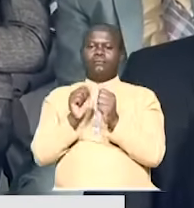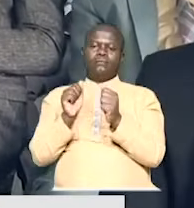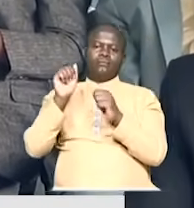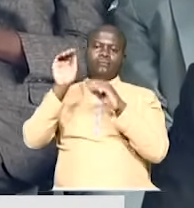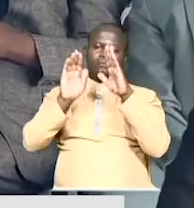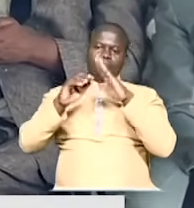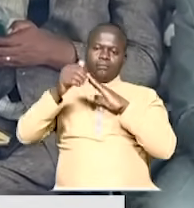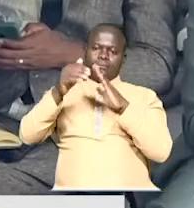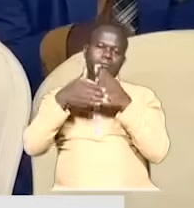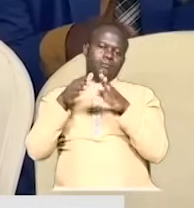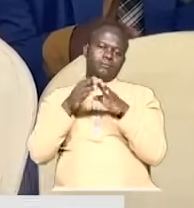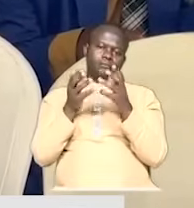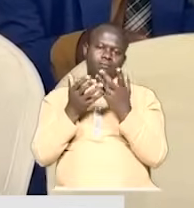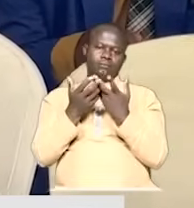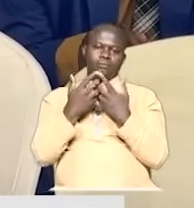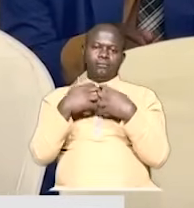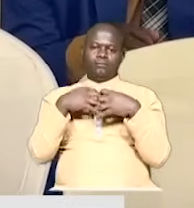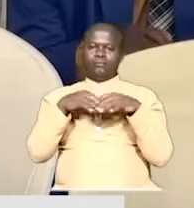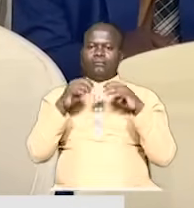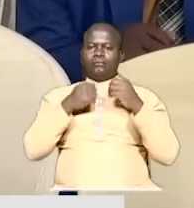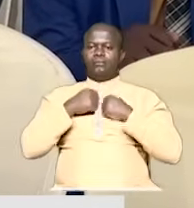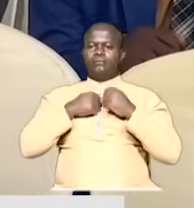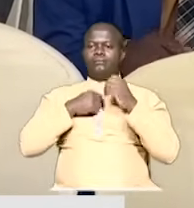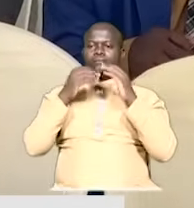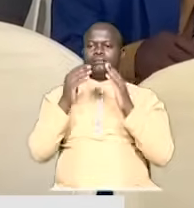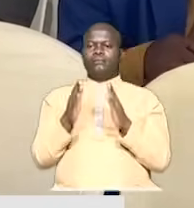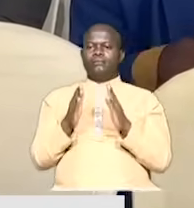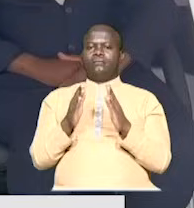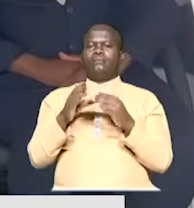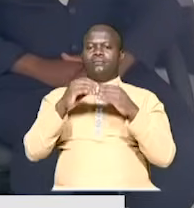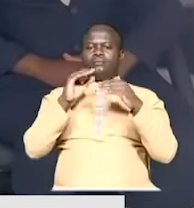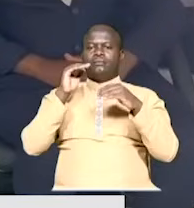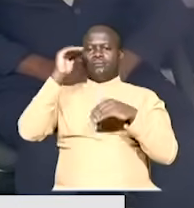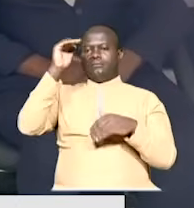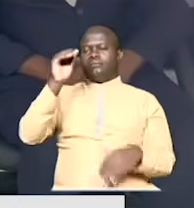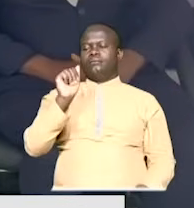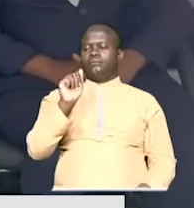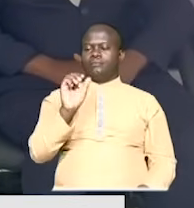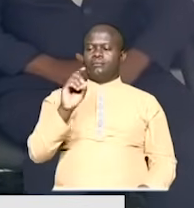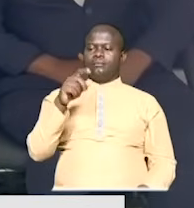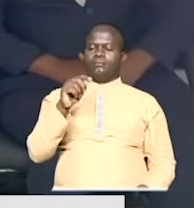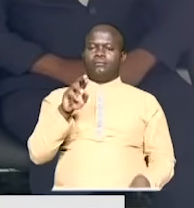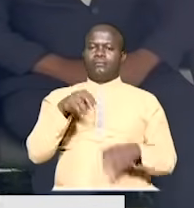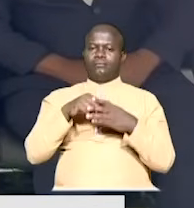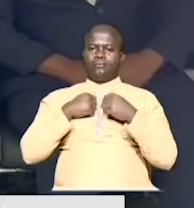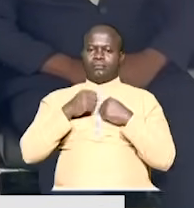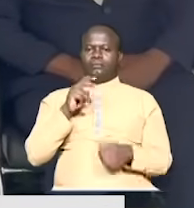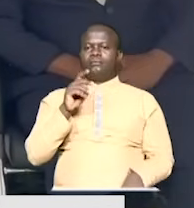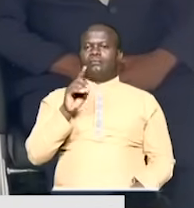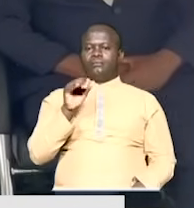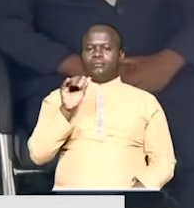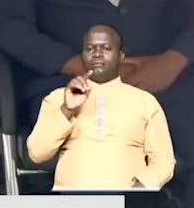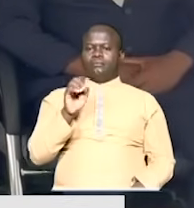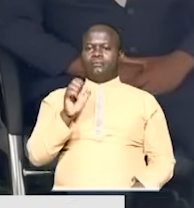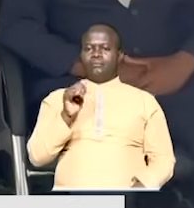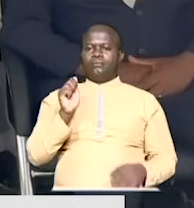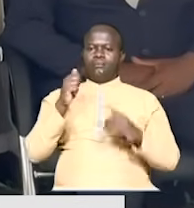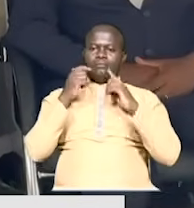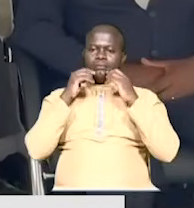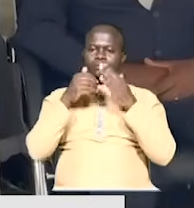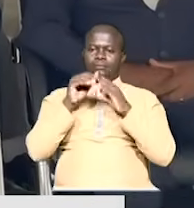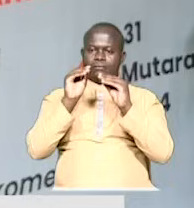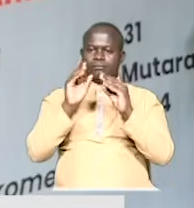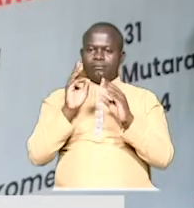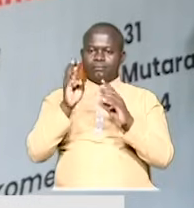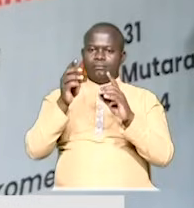rwabo mu kubaka ubumwe n'ubudaheranwa bw'abanyarwanda. Umushumba mukuru w'itorero ADEPR mu Rwanda Ndayizeye Isaie avuga ko izi nyigisho zizagera